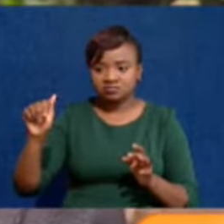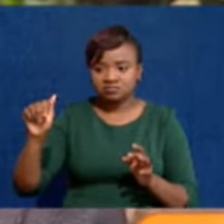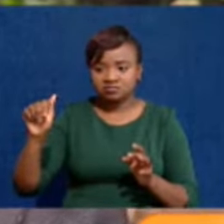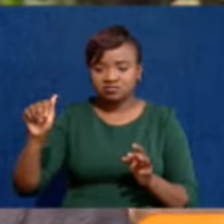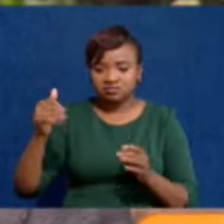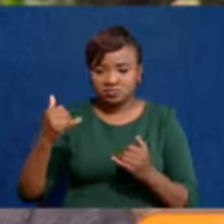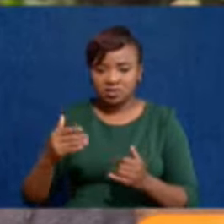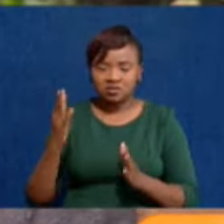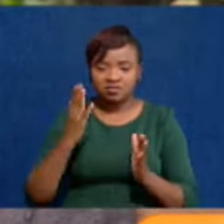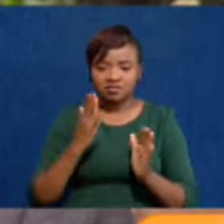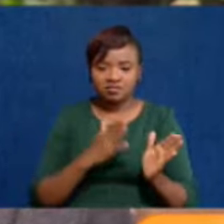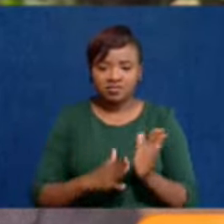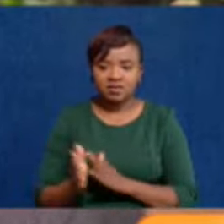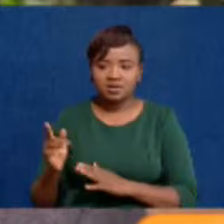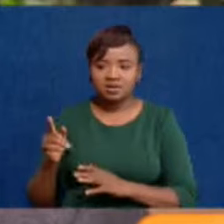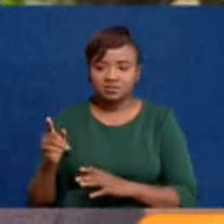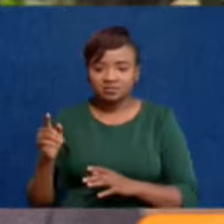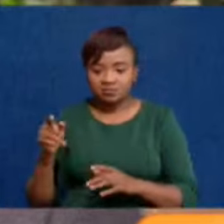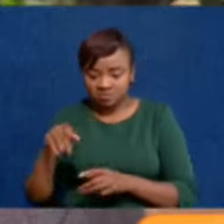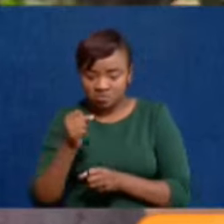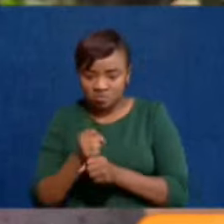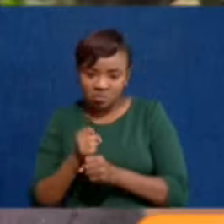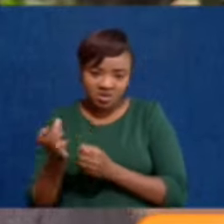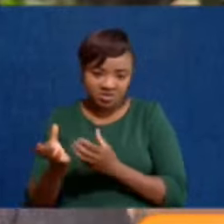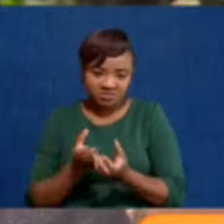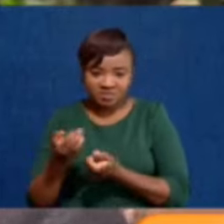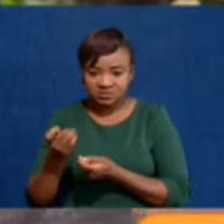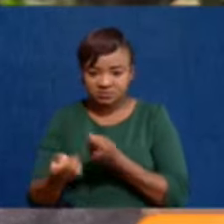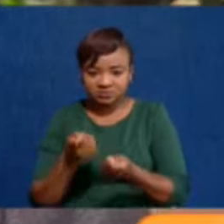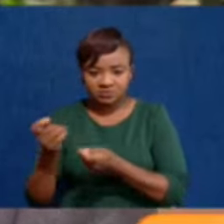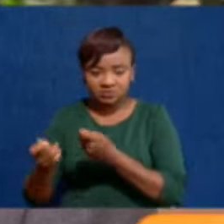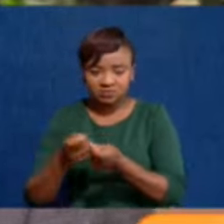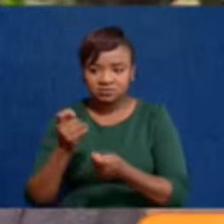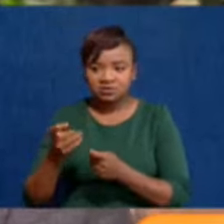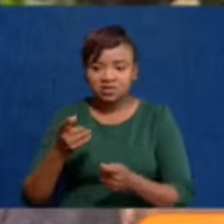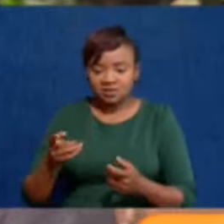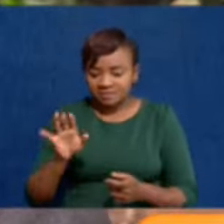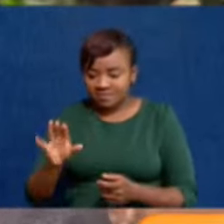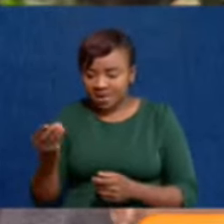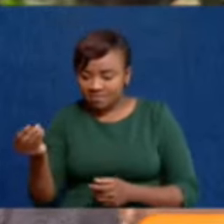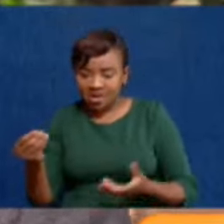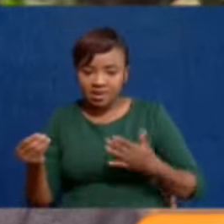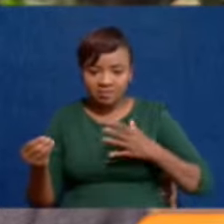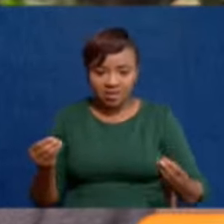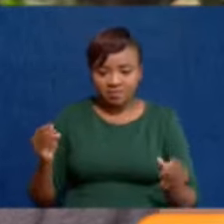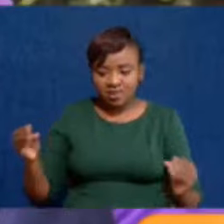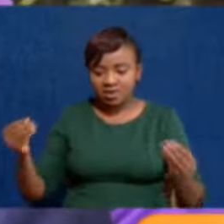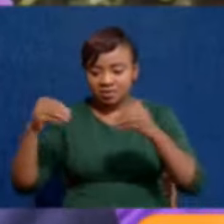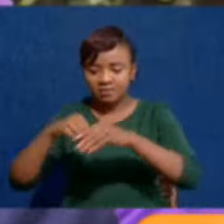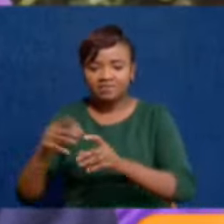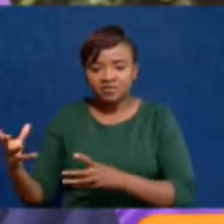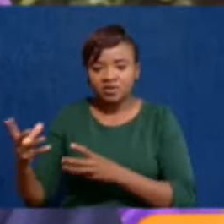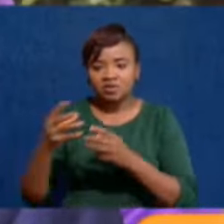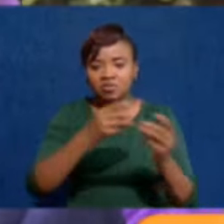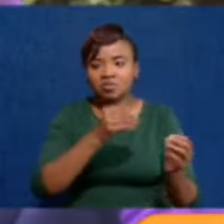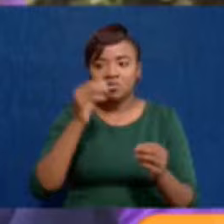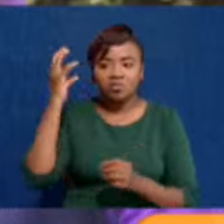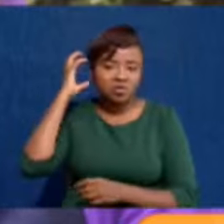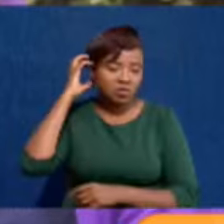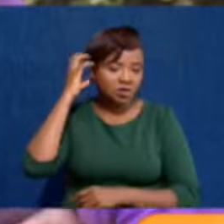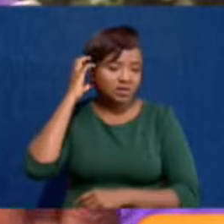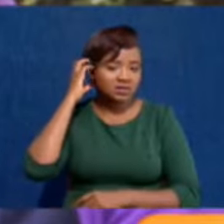Tulikuwa natarajia tu afanye hii kazi yake juu akali yake hii tukiongeza na yangu aende college. It is very